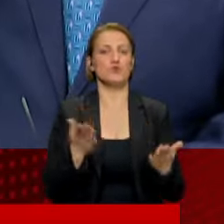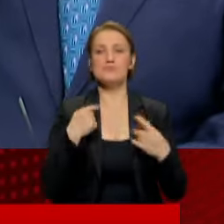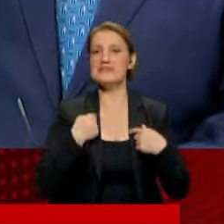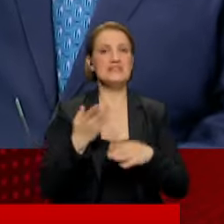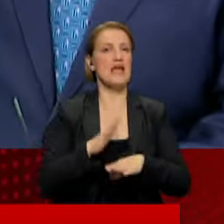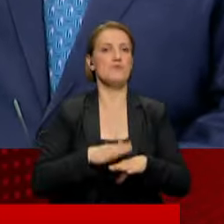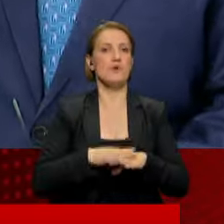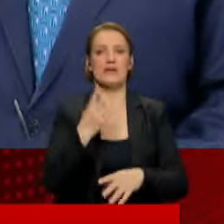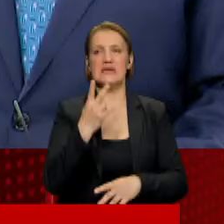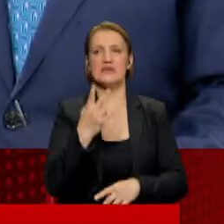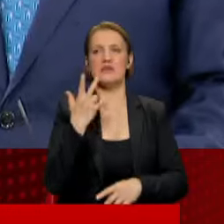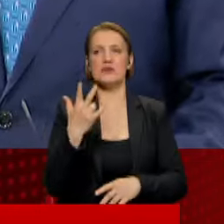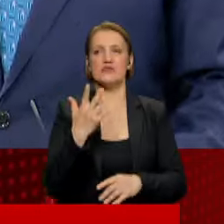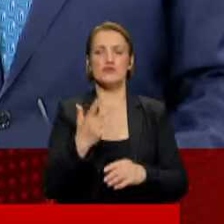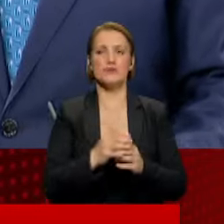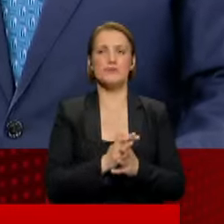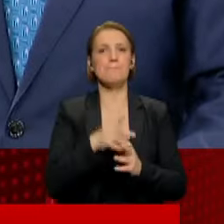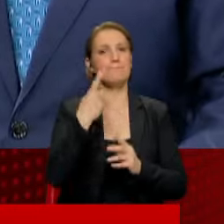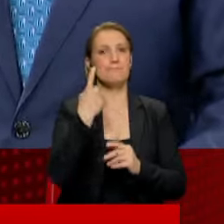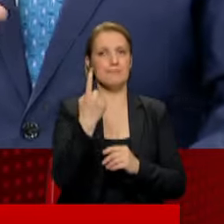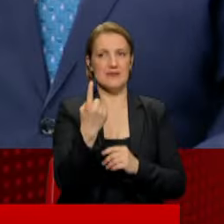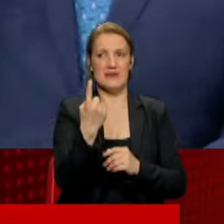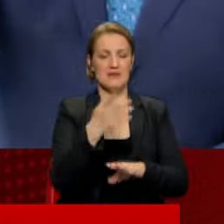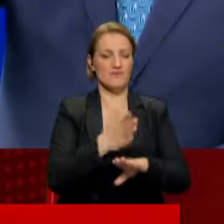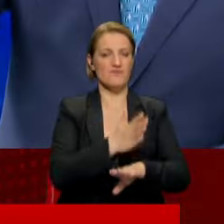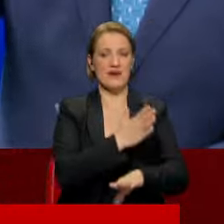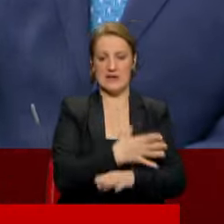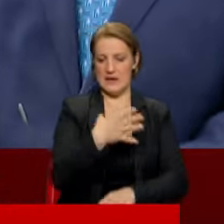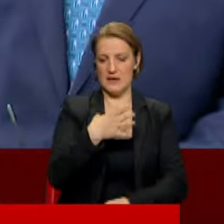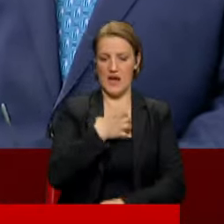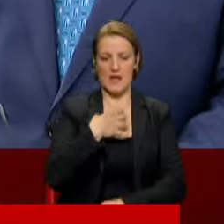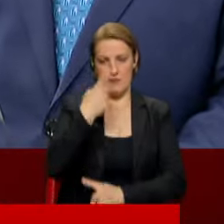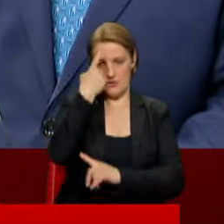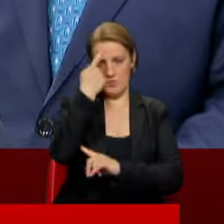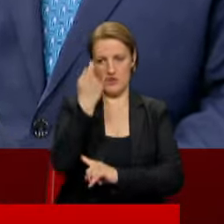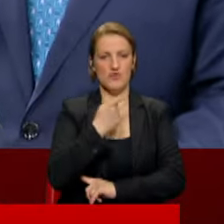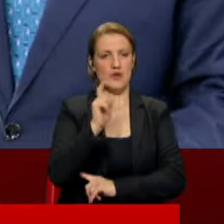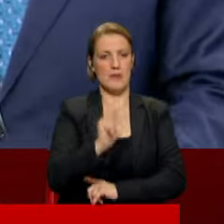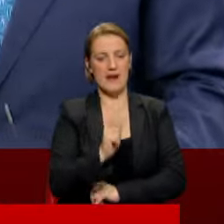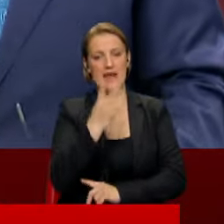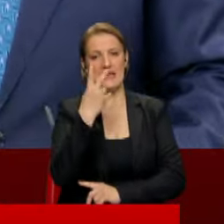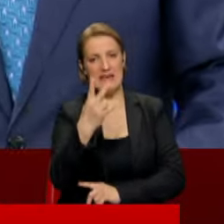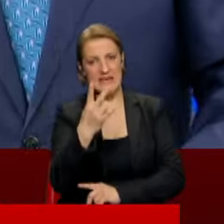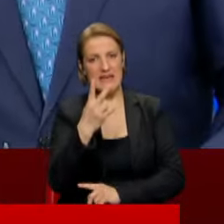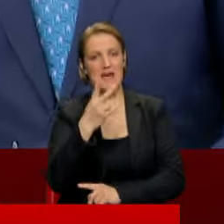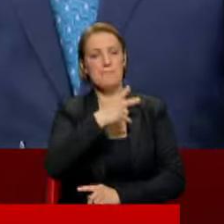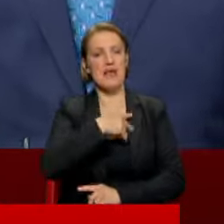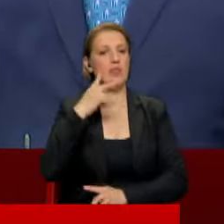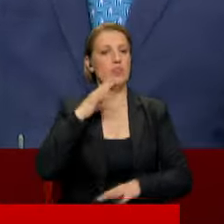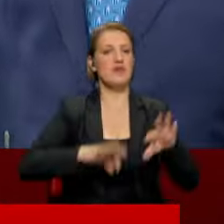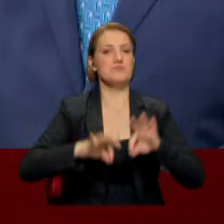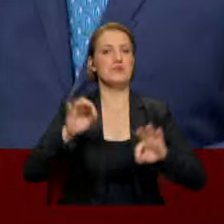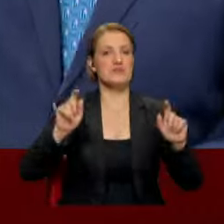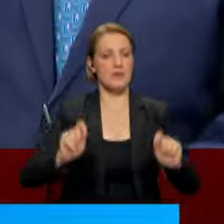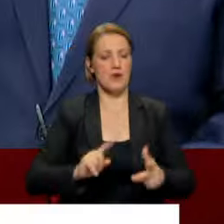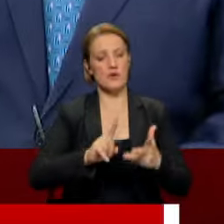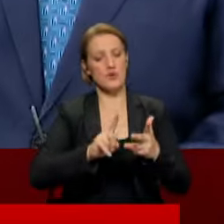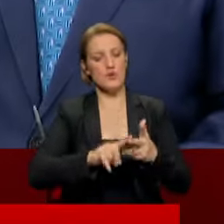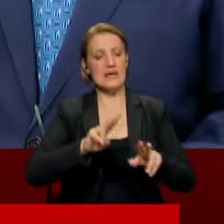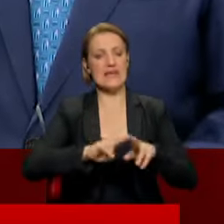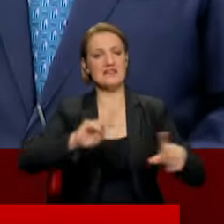şimdi iki üç boyutlu bir şey var bir vatandaş kendisi müracaat eder 2i belediye tespitler yapar 3